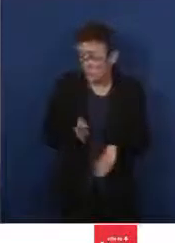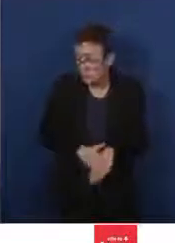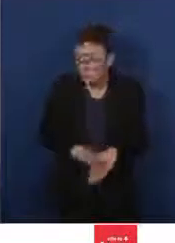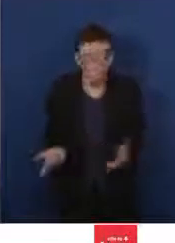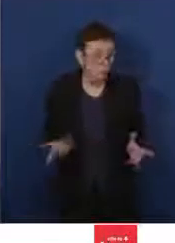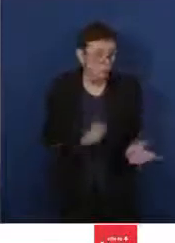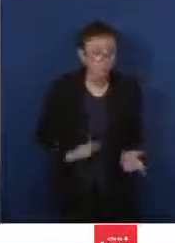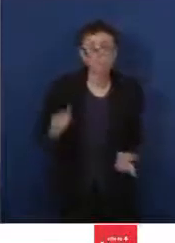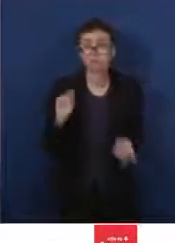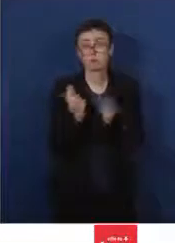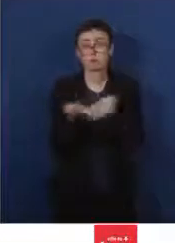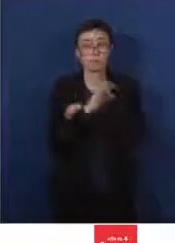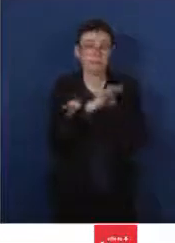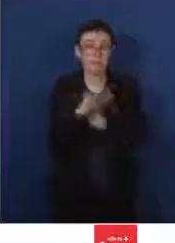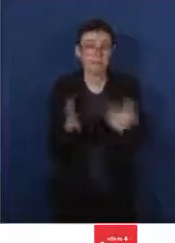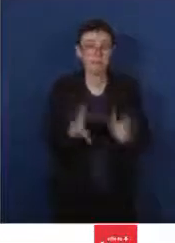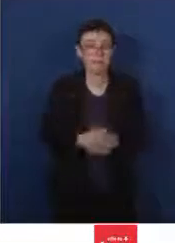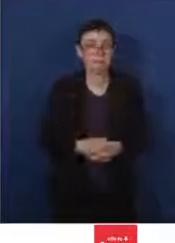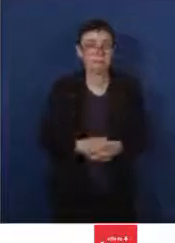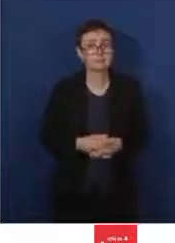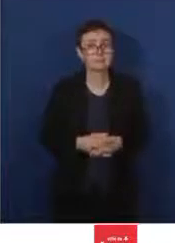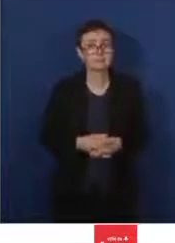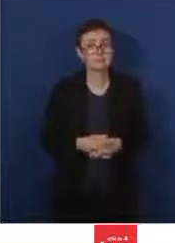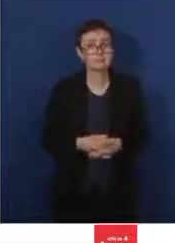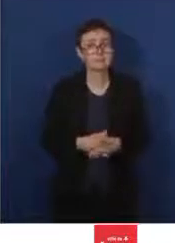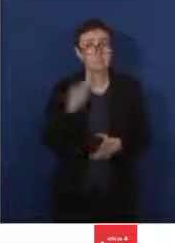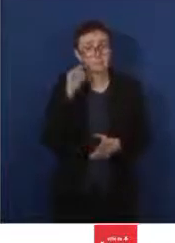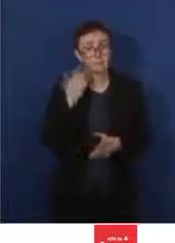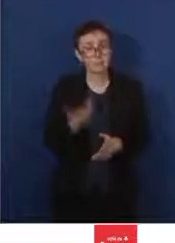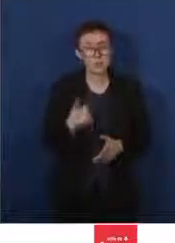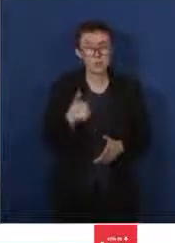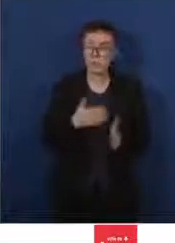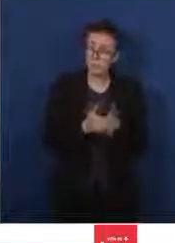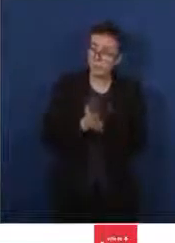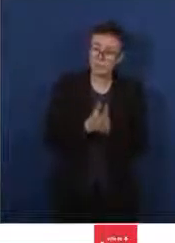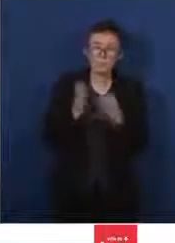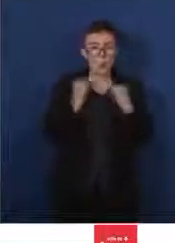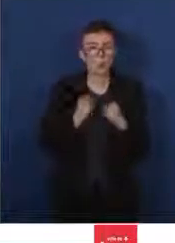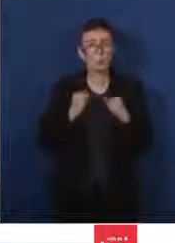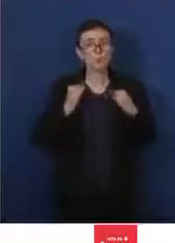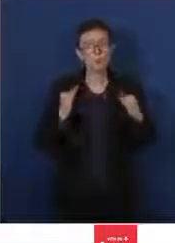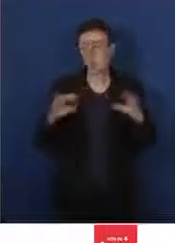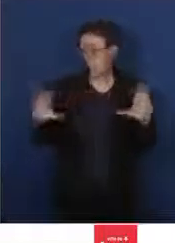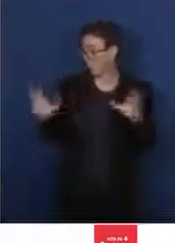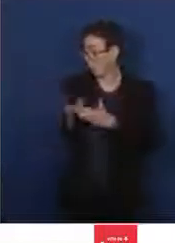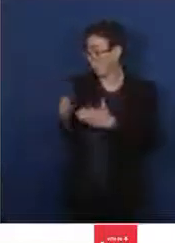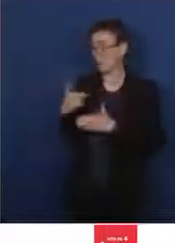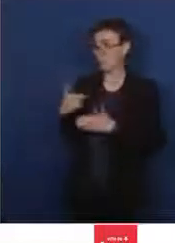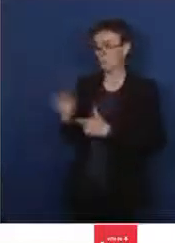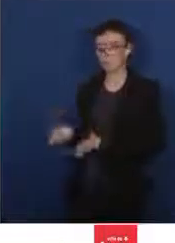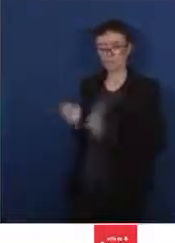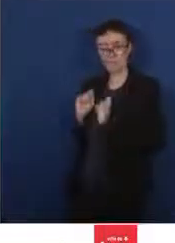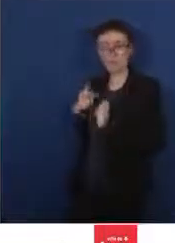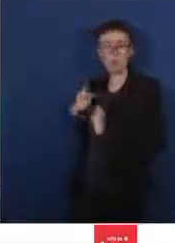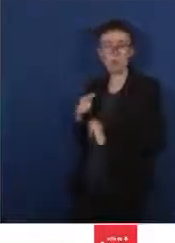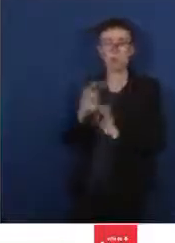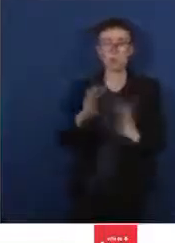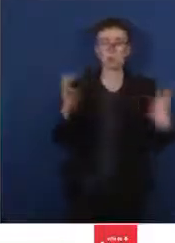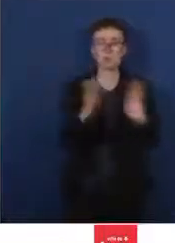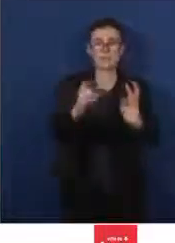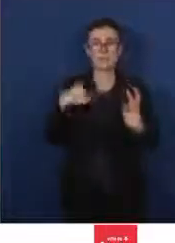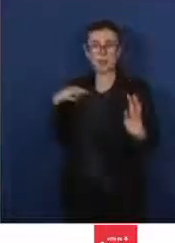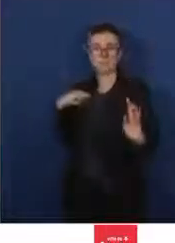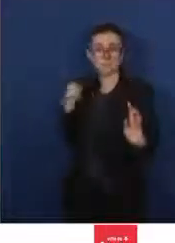entendre. C'est donc avec une grande motivation que je serai proposée par notre groupe comme le représentant au sein de ce Conseil